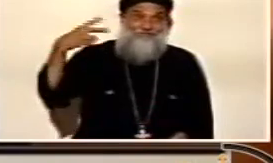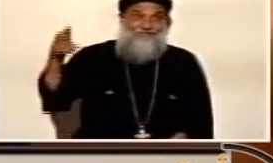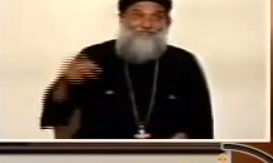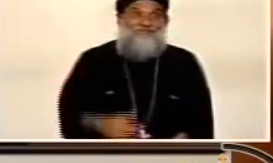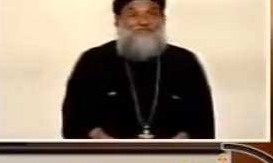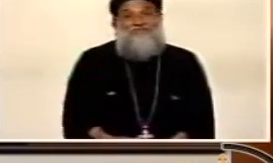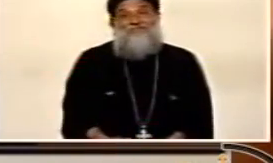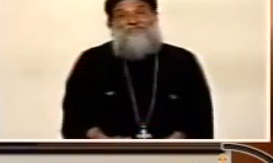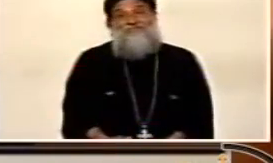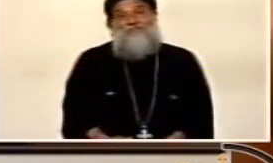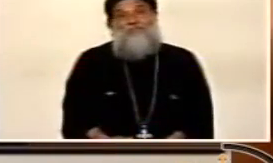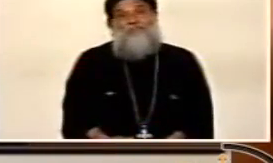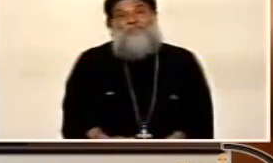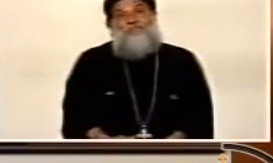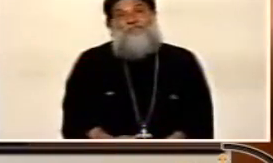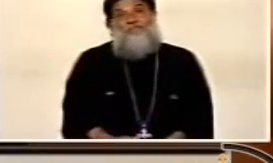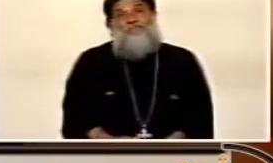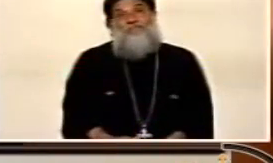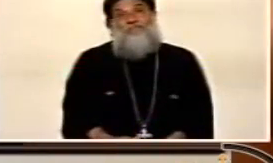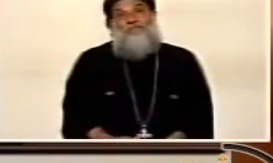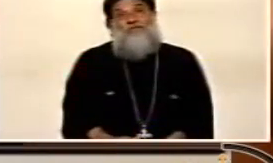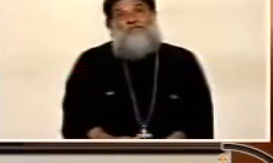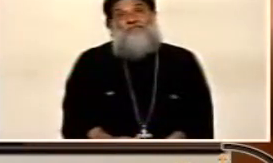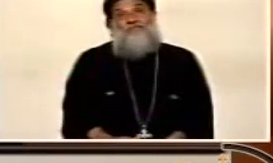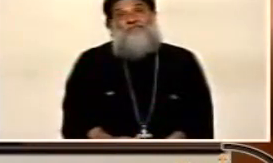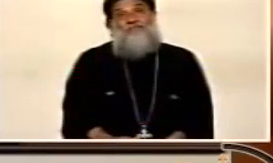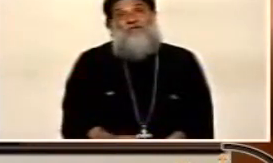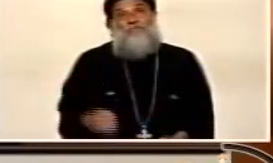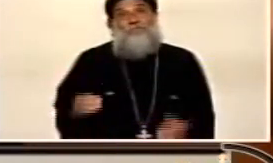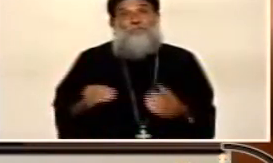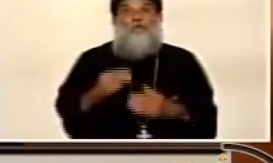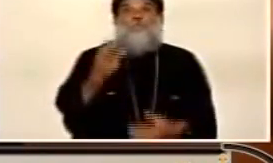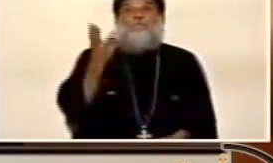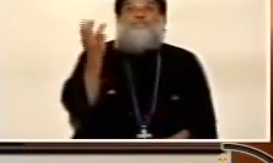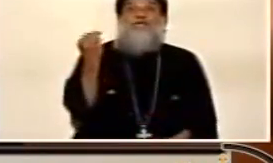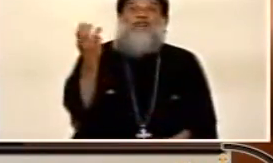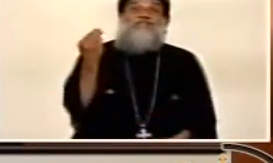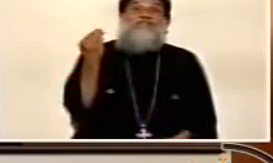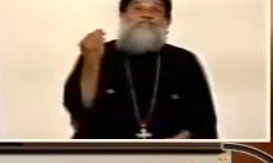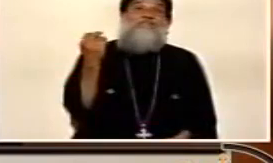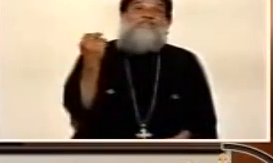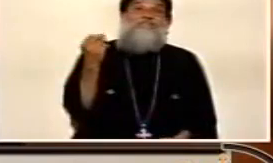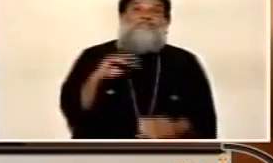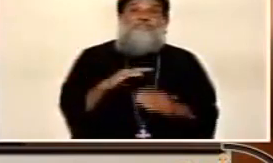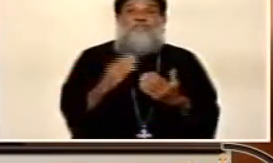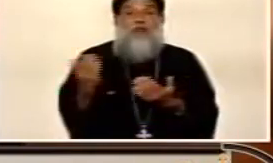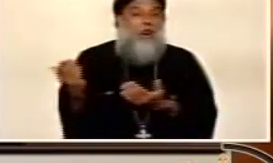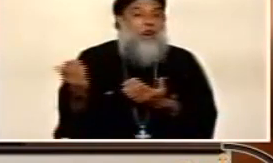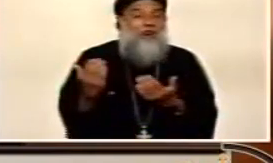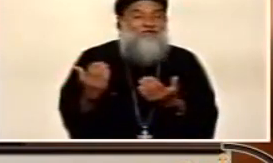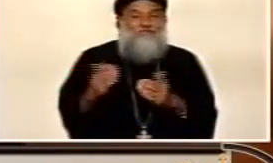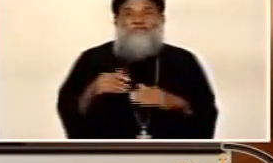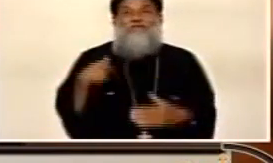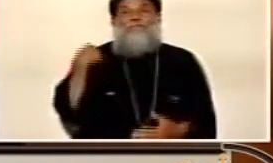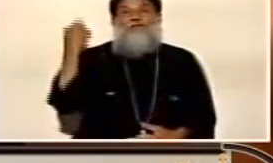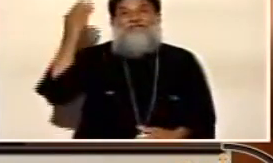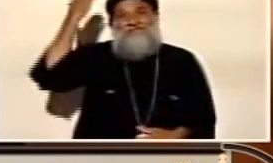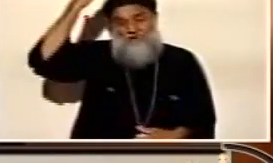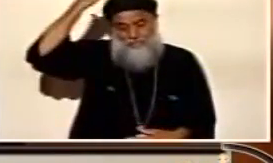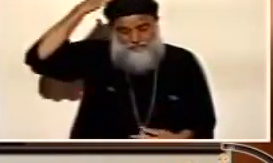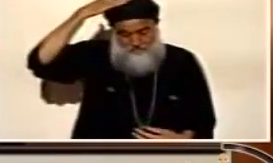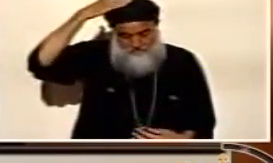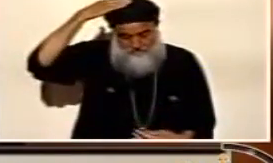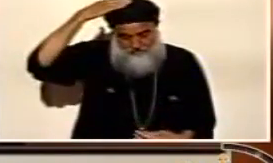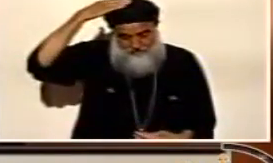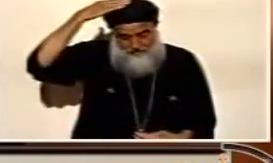22. لما يجي 30 بقى يقرأ إنجيل البركة،